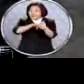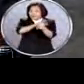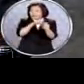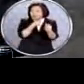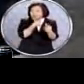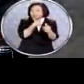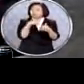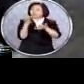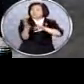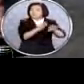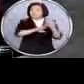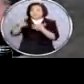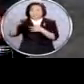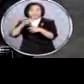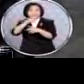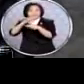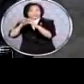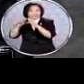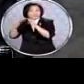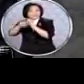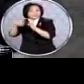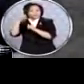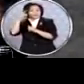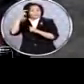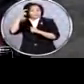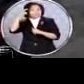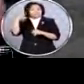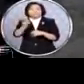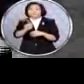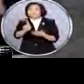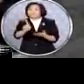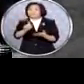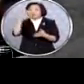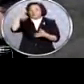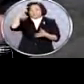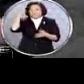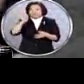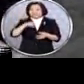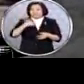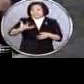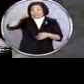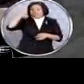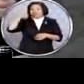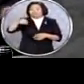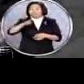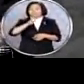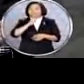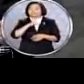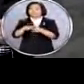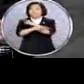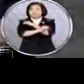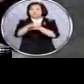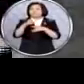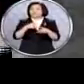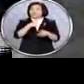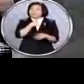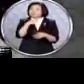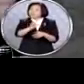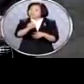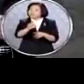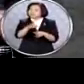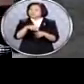要了解台湾人坚持的是什么。台湾人坚持的就是当家作主的那个基本的要求，台湾人